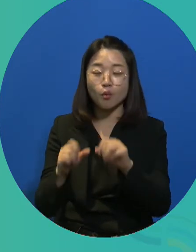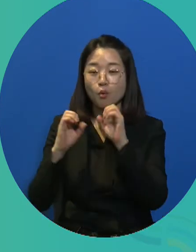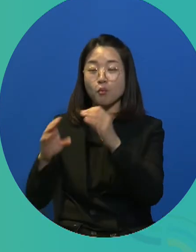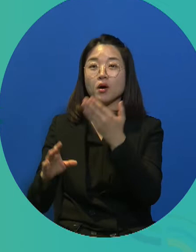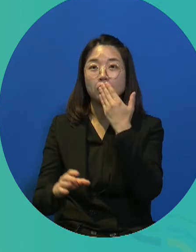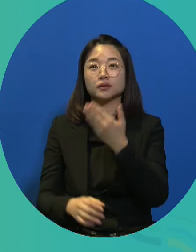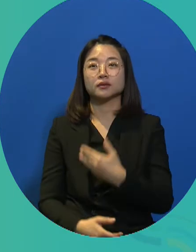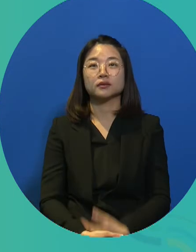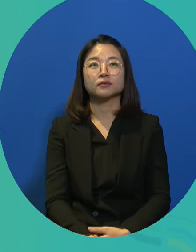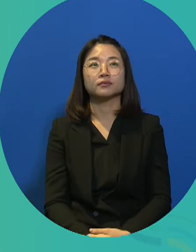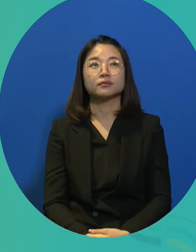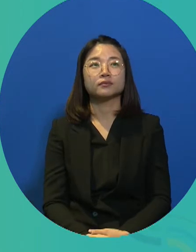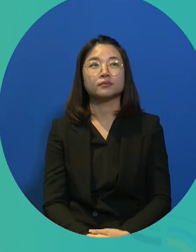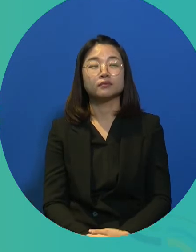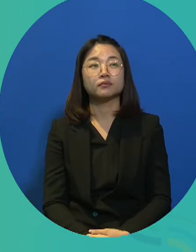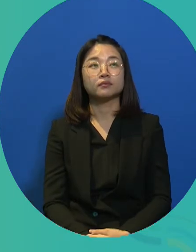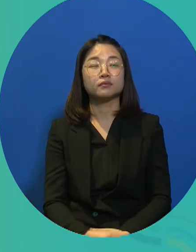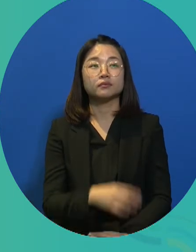것입니다.